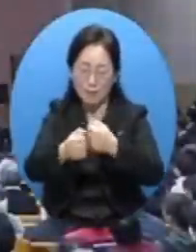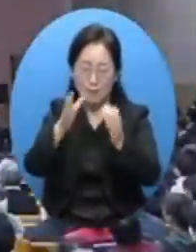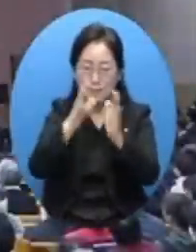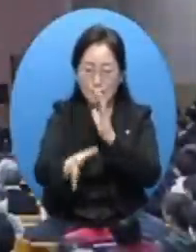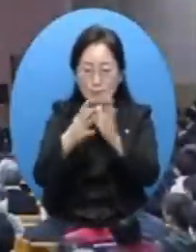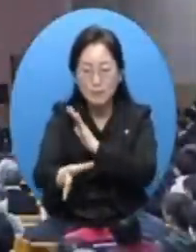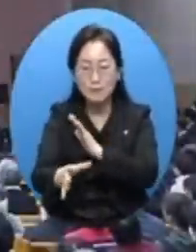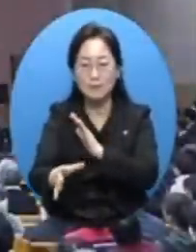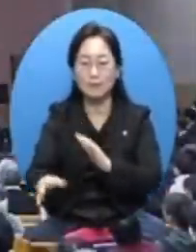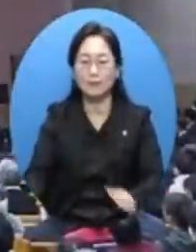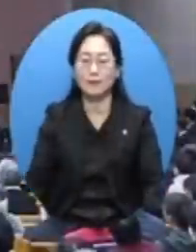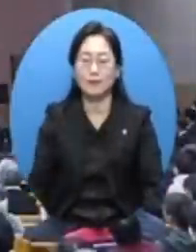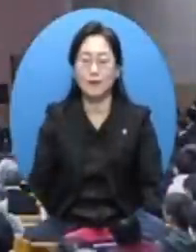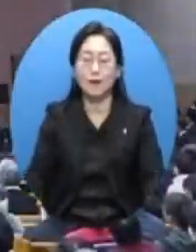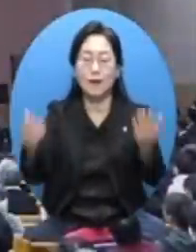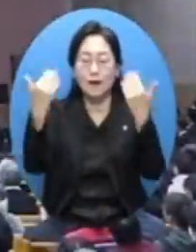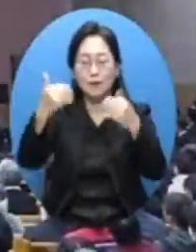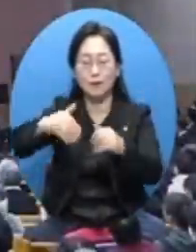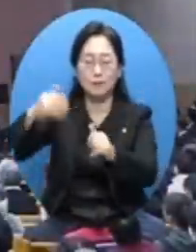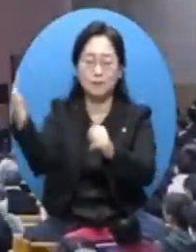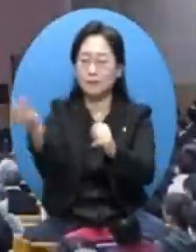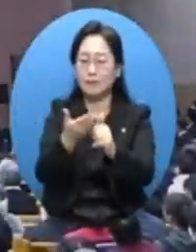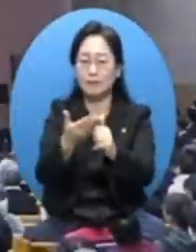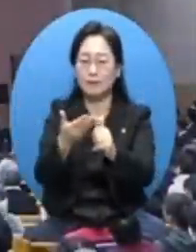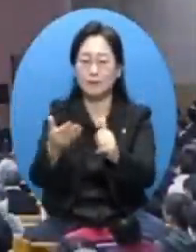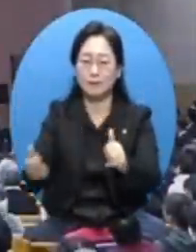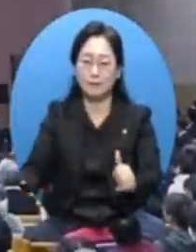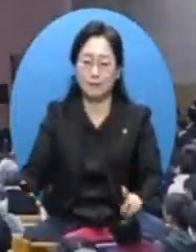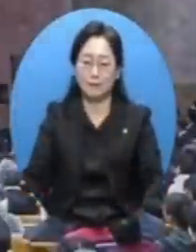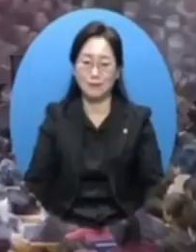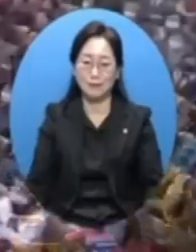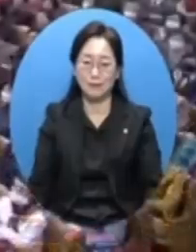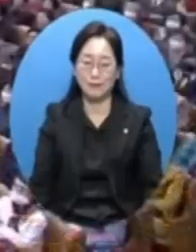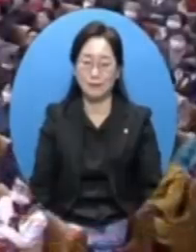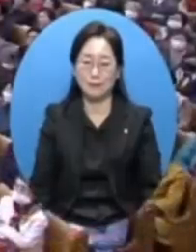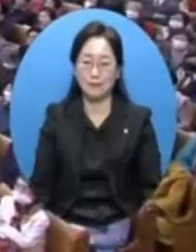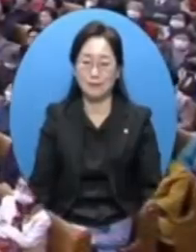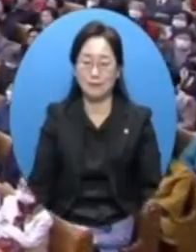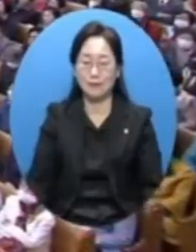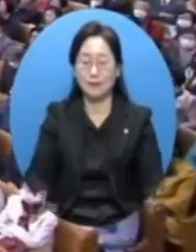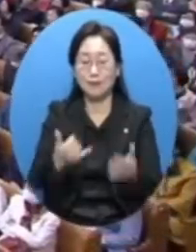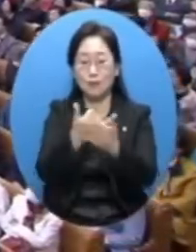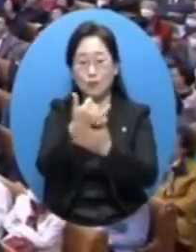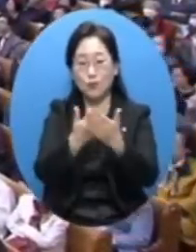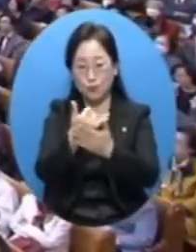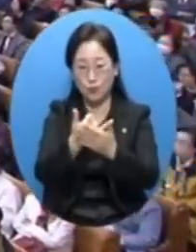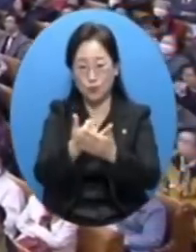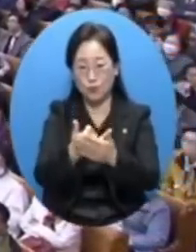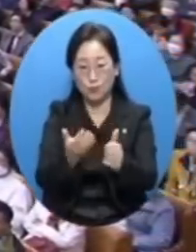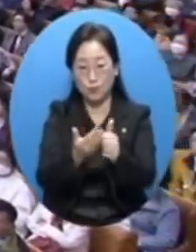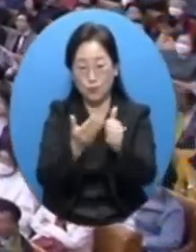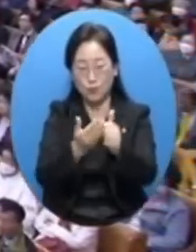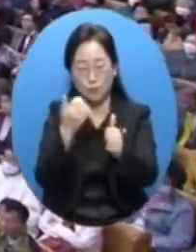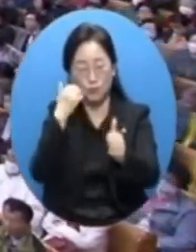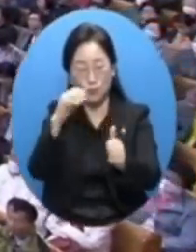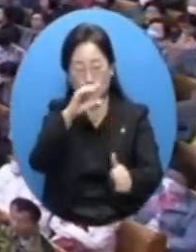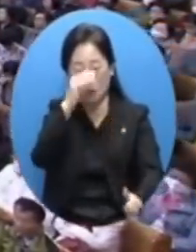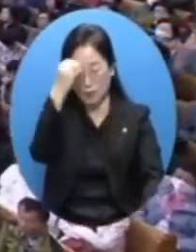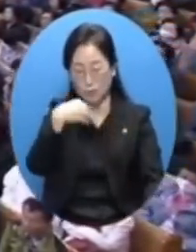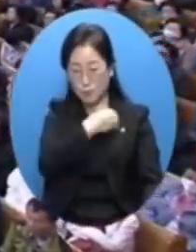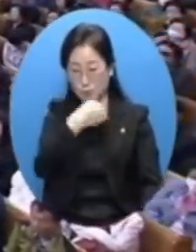삶을 살았습니다. 그래서 학교에서 퇴학을 당합니다. 그때 그 보육원에서 돌봐주던